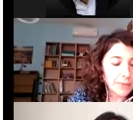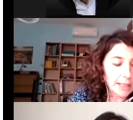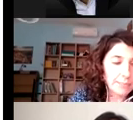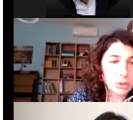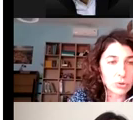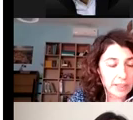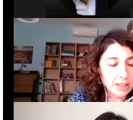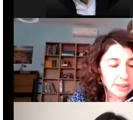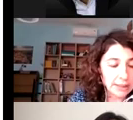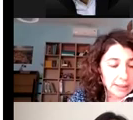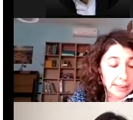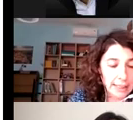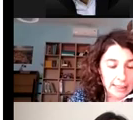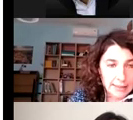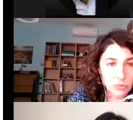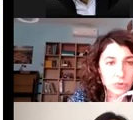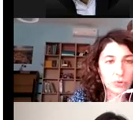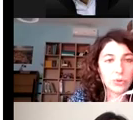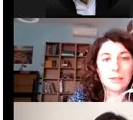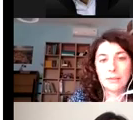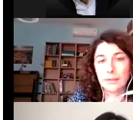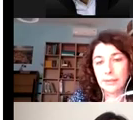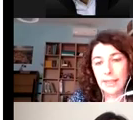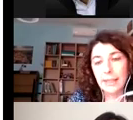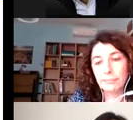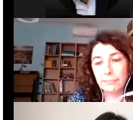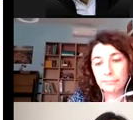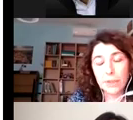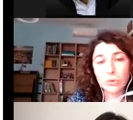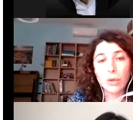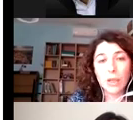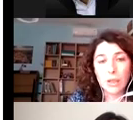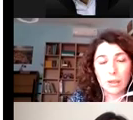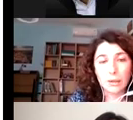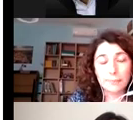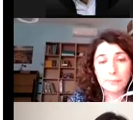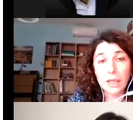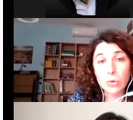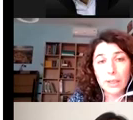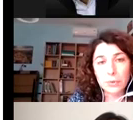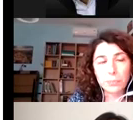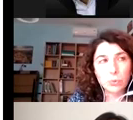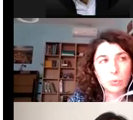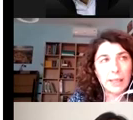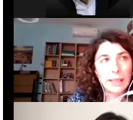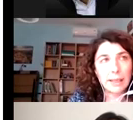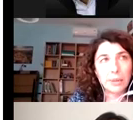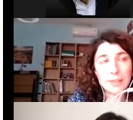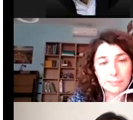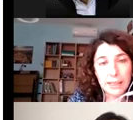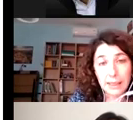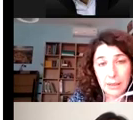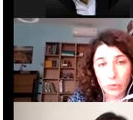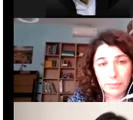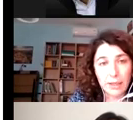il rapporto fra i cittadini e le istituzioni eh e in modo ehm ancora più pontuale il